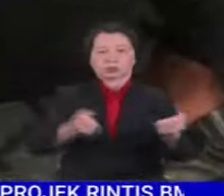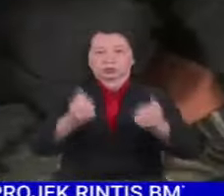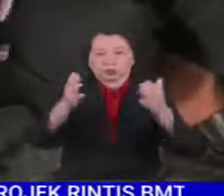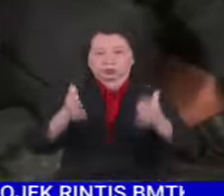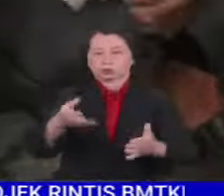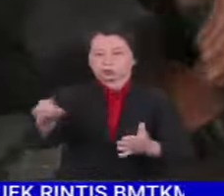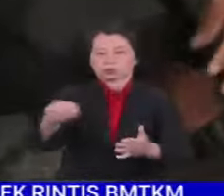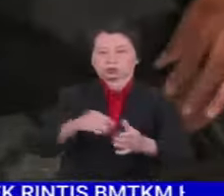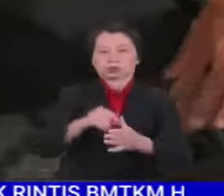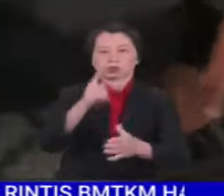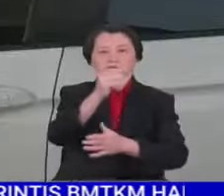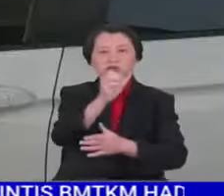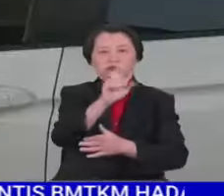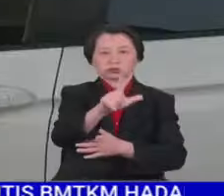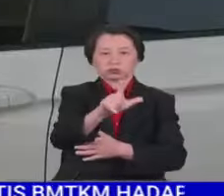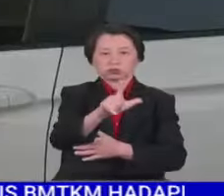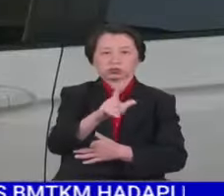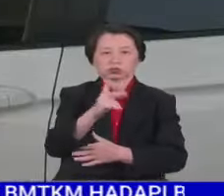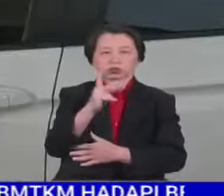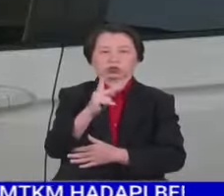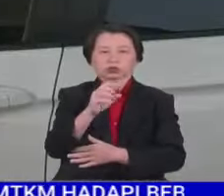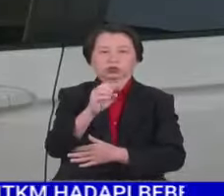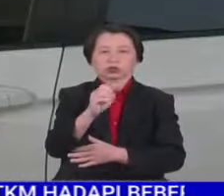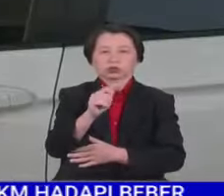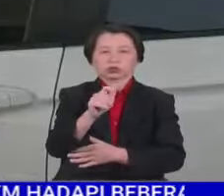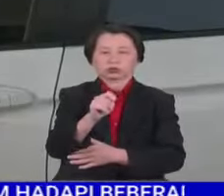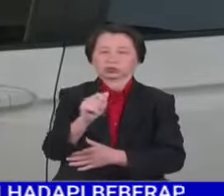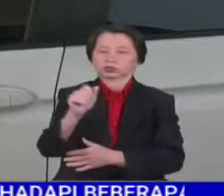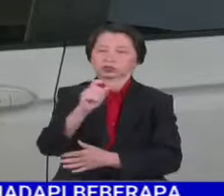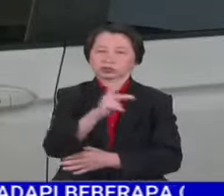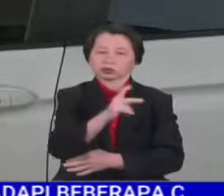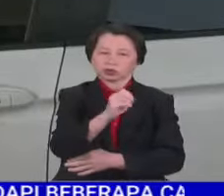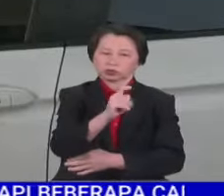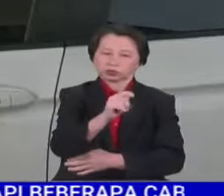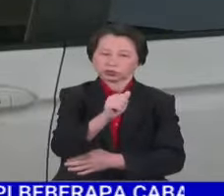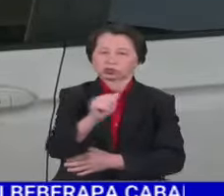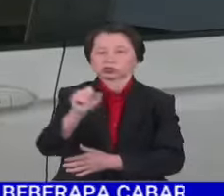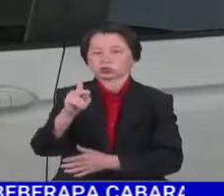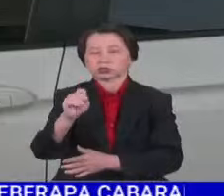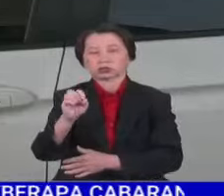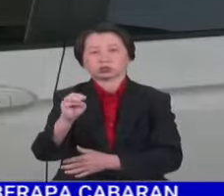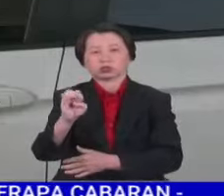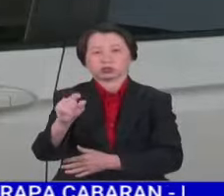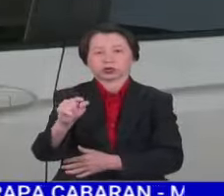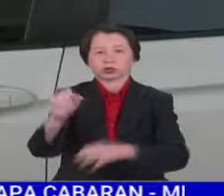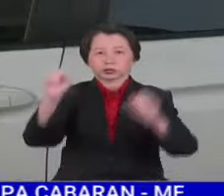raya di Plaza Tol Kota Kemuning, Shah Alam.